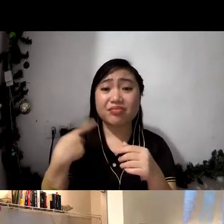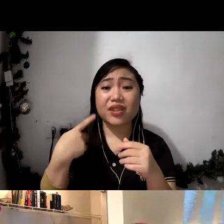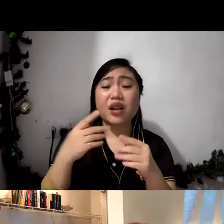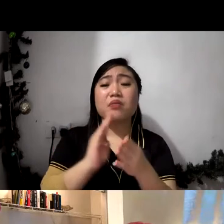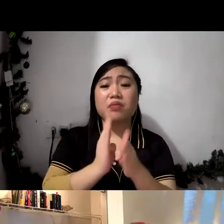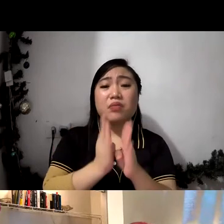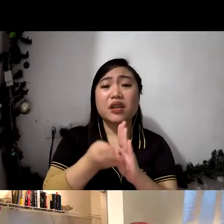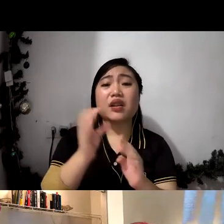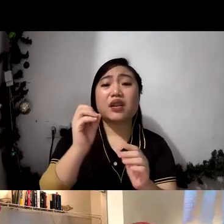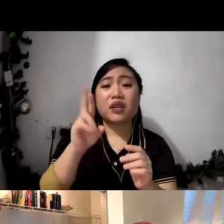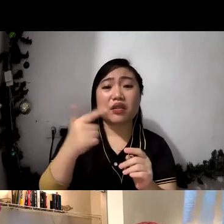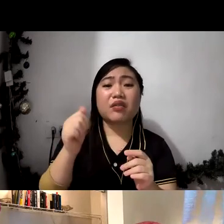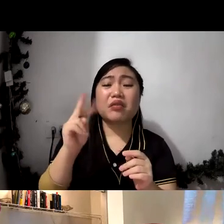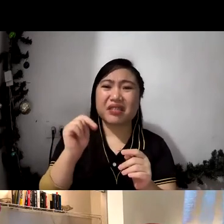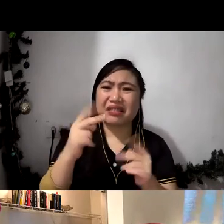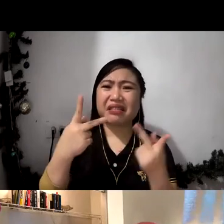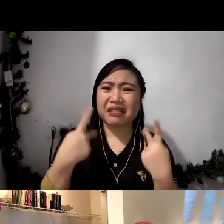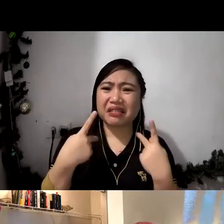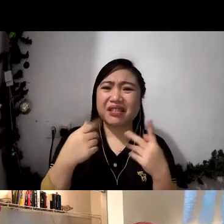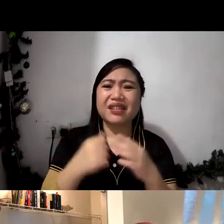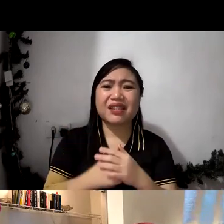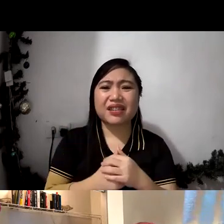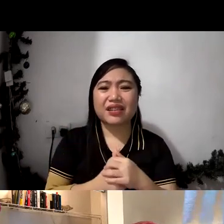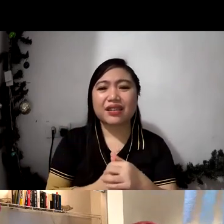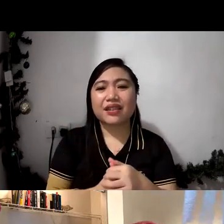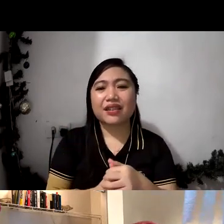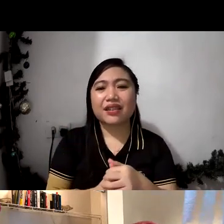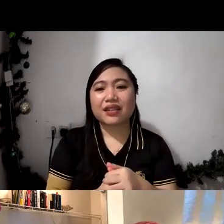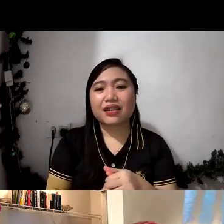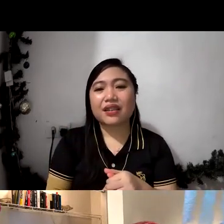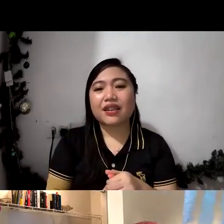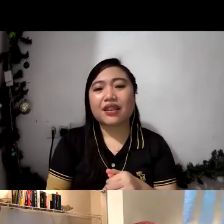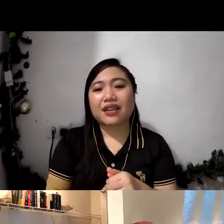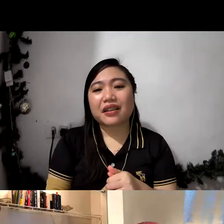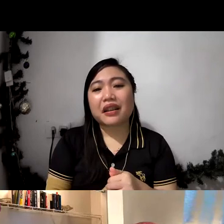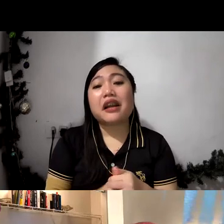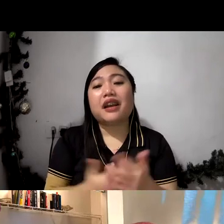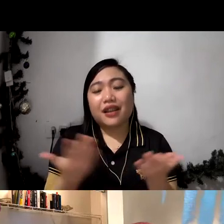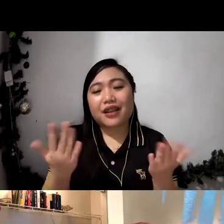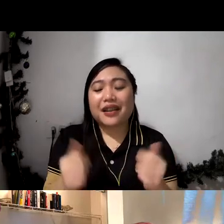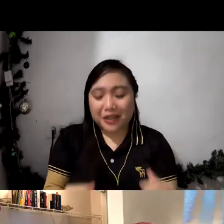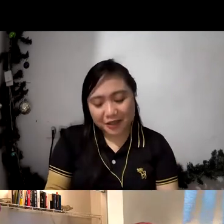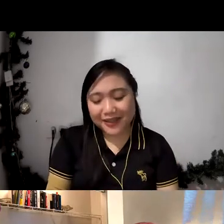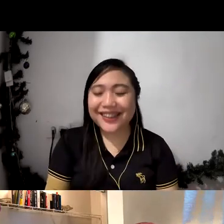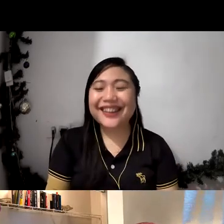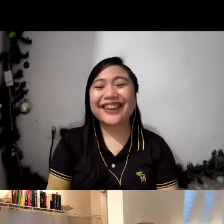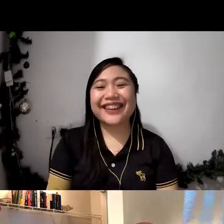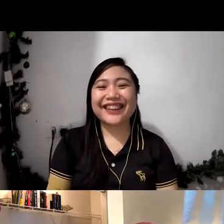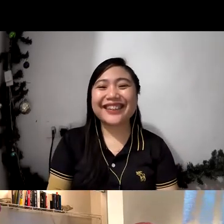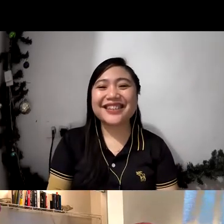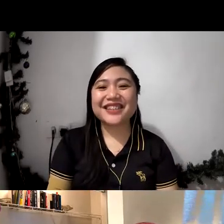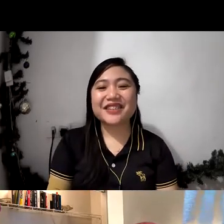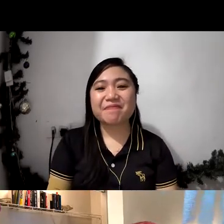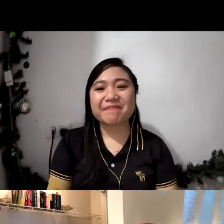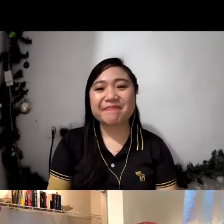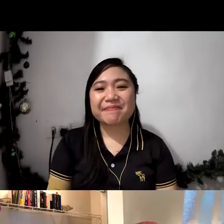kanyang female organ. So ang hirap po kasi live tayo, hindi ako makapagsalita na ano. Anyway, you can research about that condition naman, no.